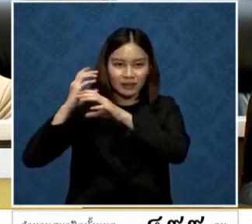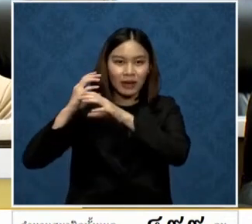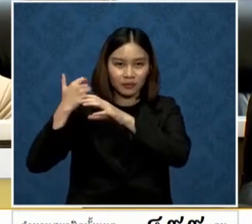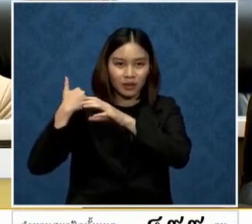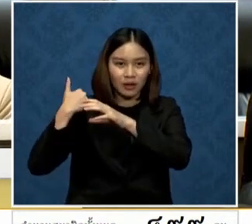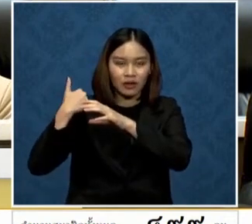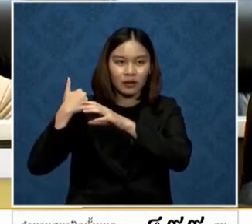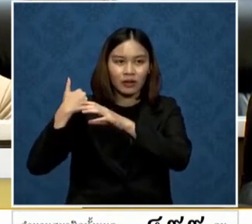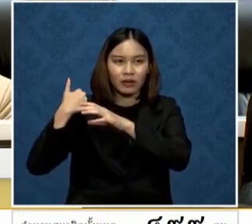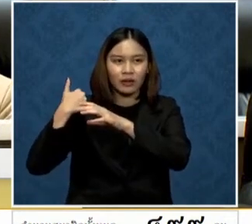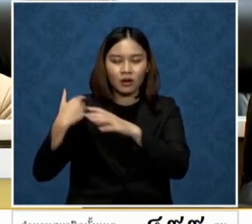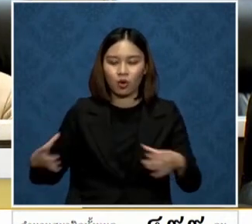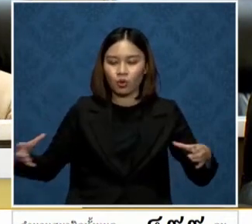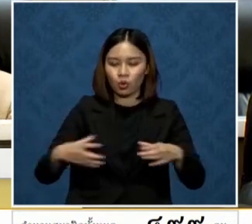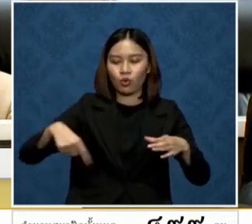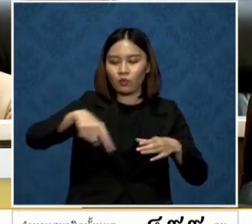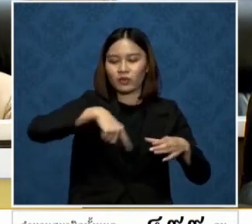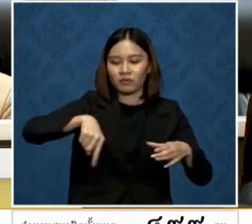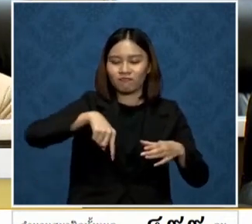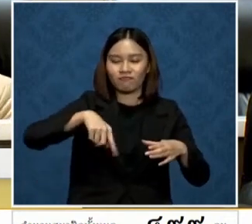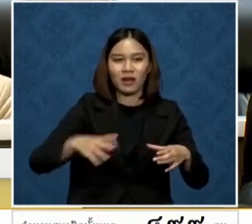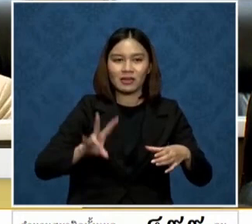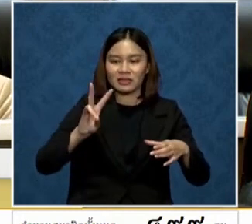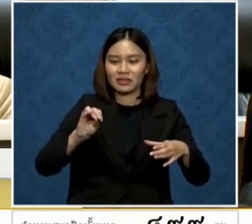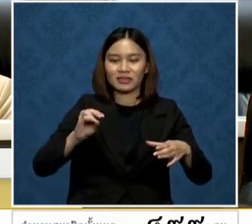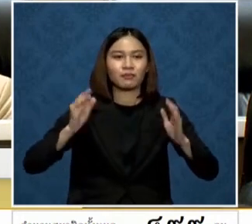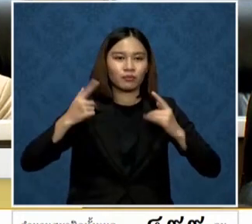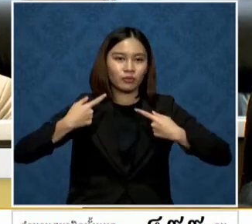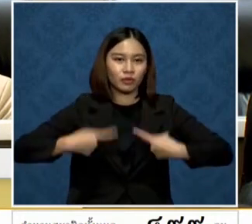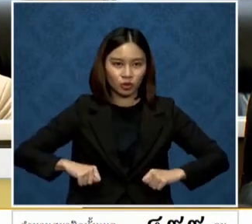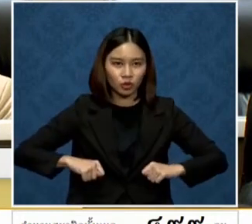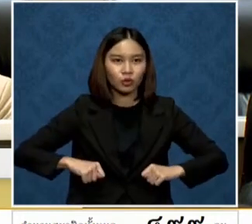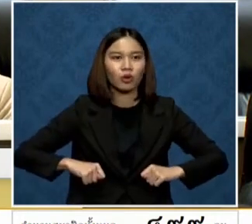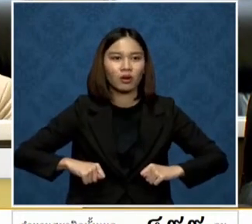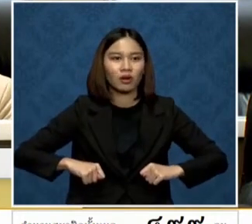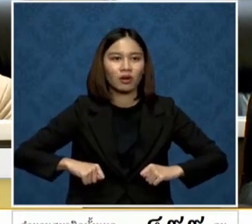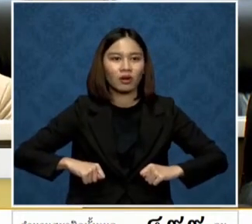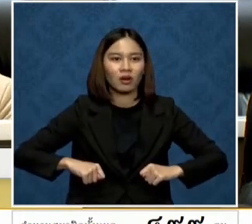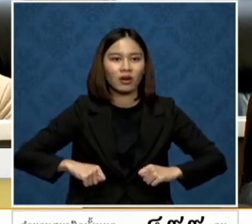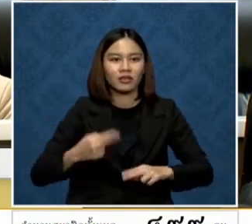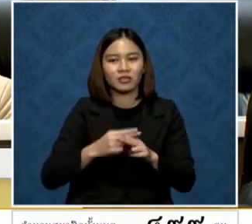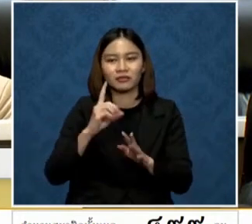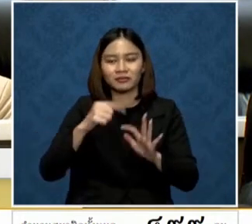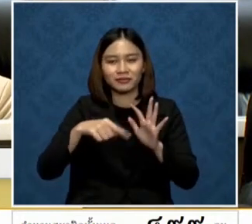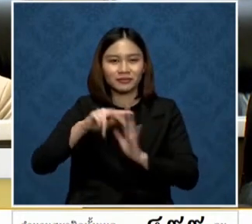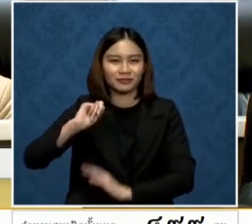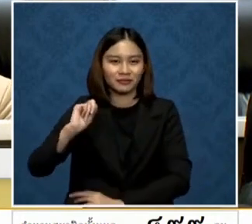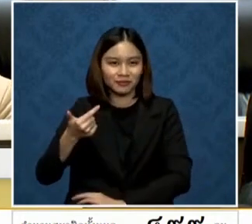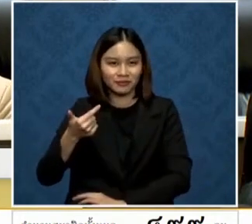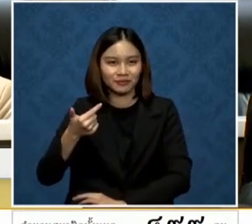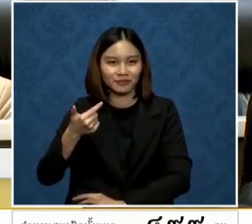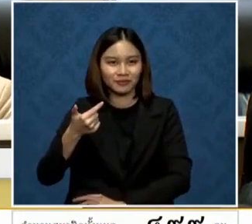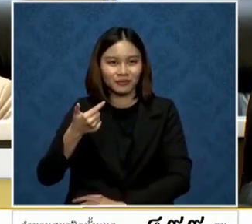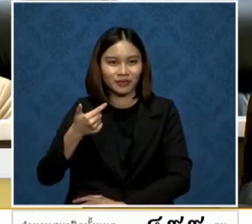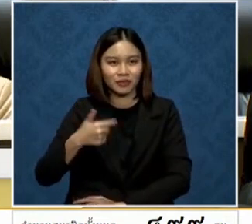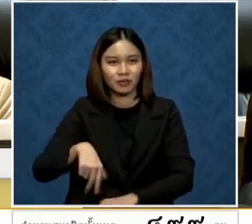แหละครับไอ้กลุ่มใหญ่นี่ 70กว่าตัวเอ่อนำโดยไอ้ด่างไอ้ด่างนี่นั่งควบ